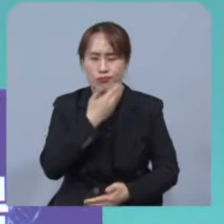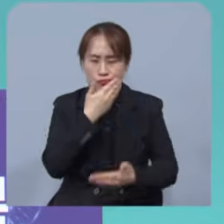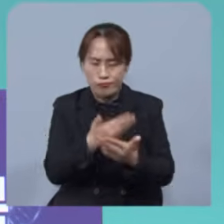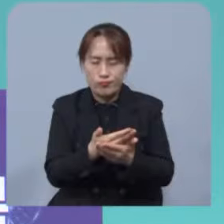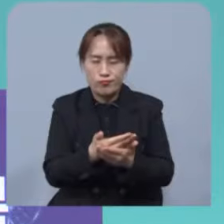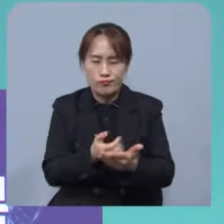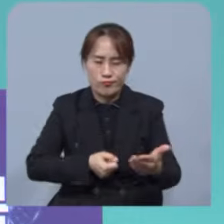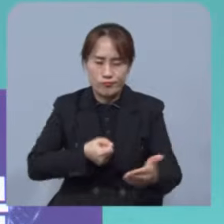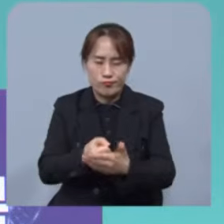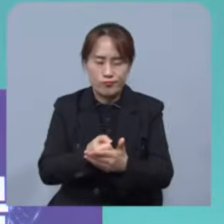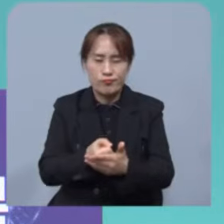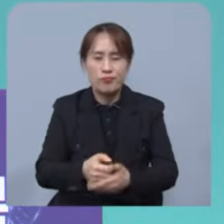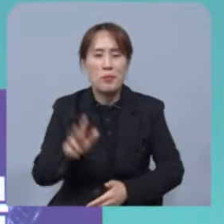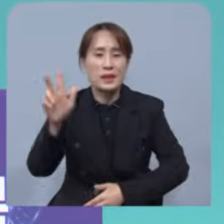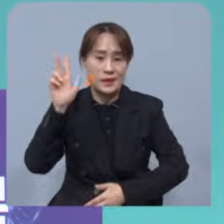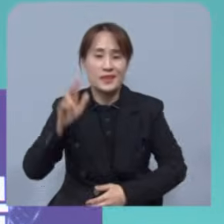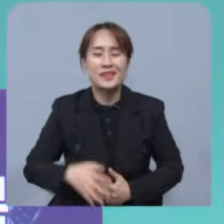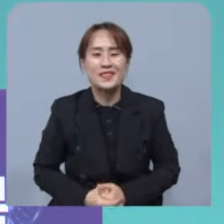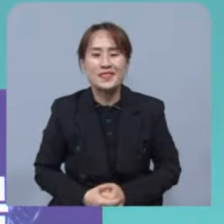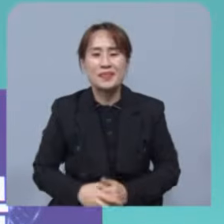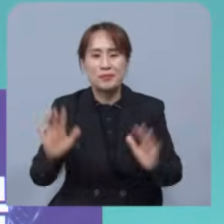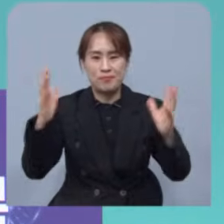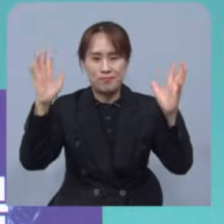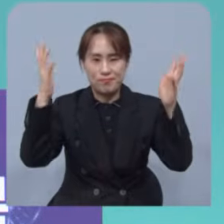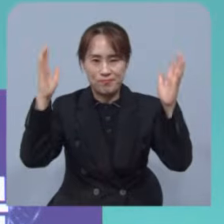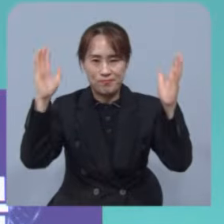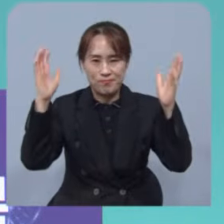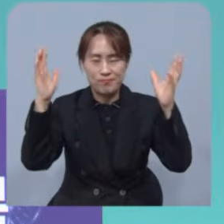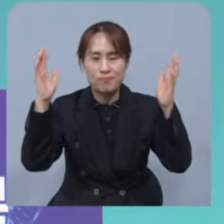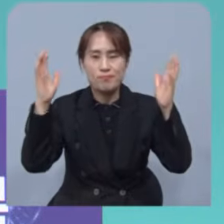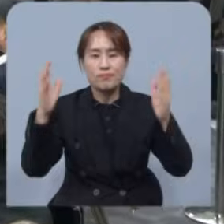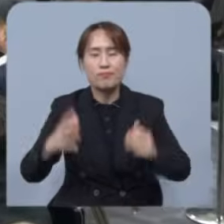각오입니다. 네.